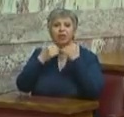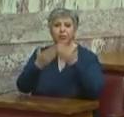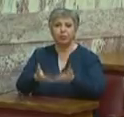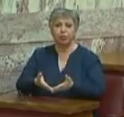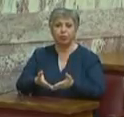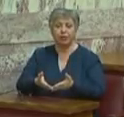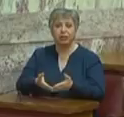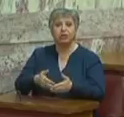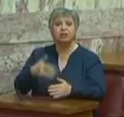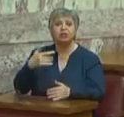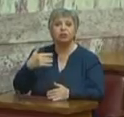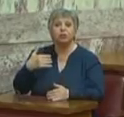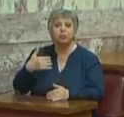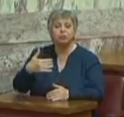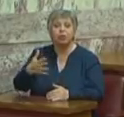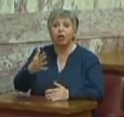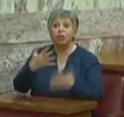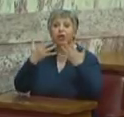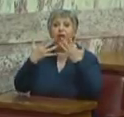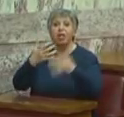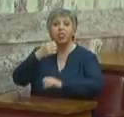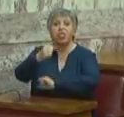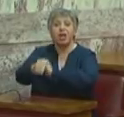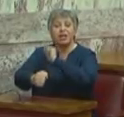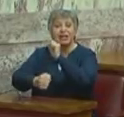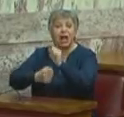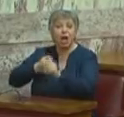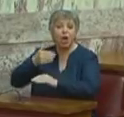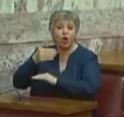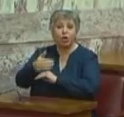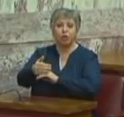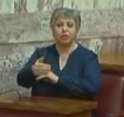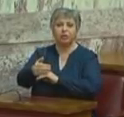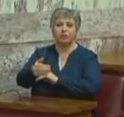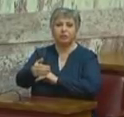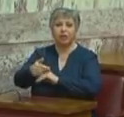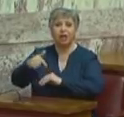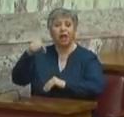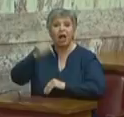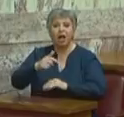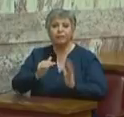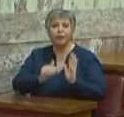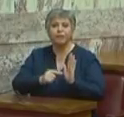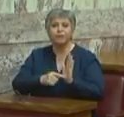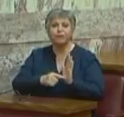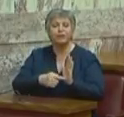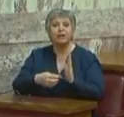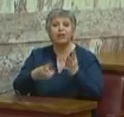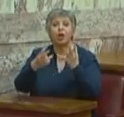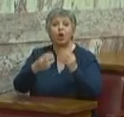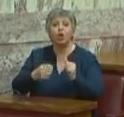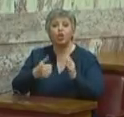μέλλον για τουλάχιστον 10 χρόνια αυτού του αθλίου κατασκευάσματος του άρθρου 86, το οποίο